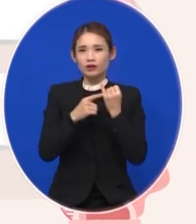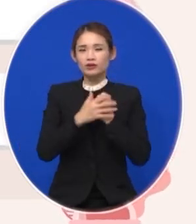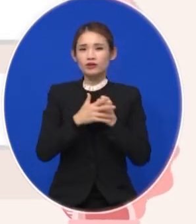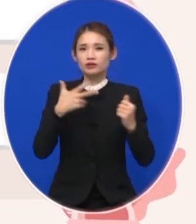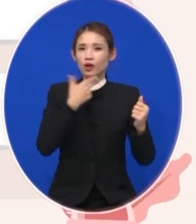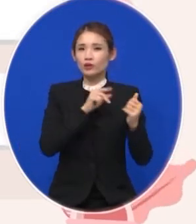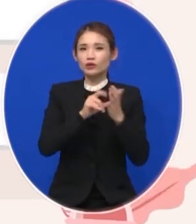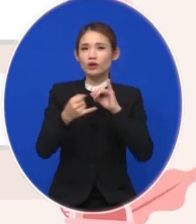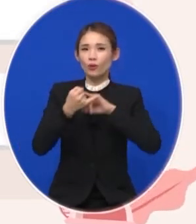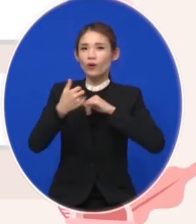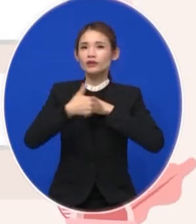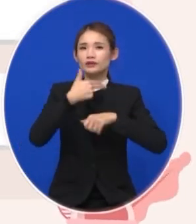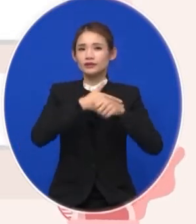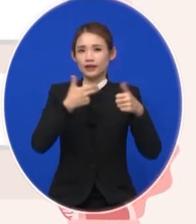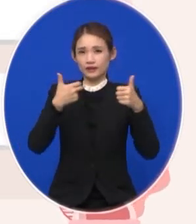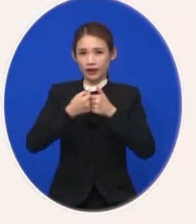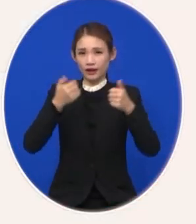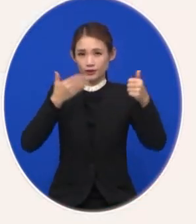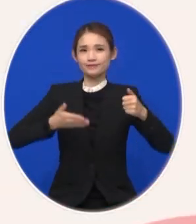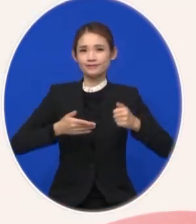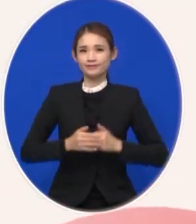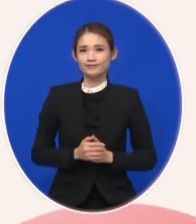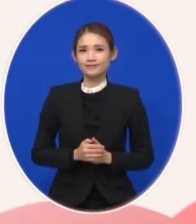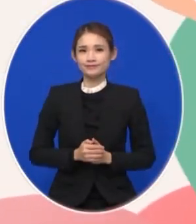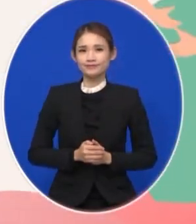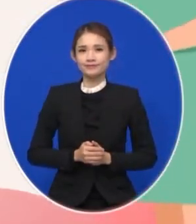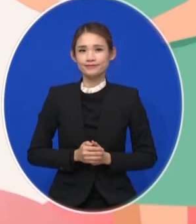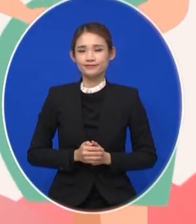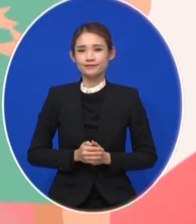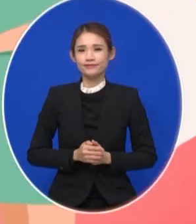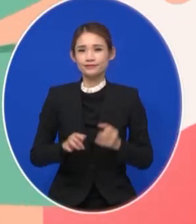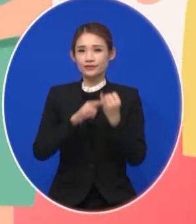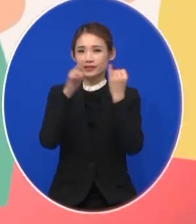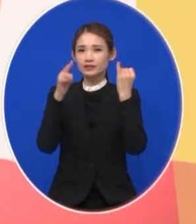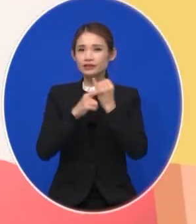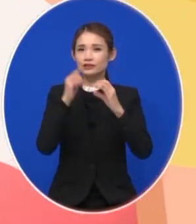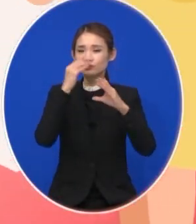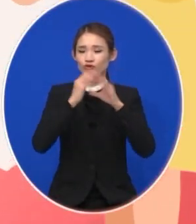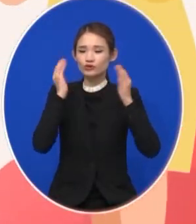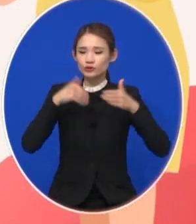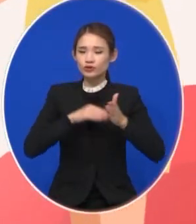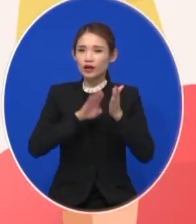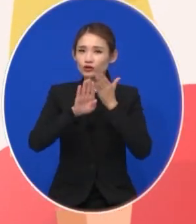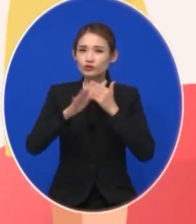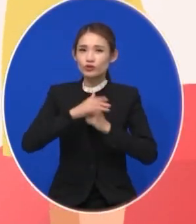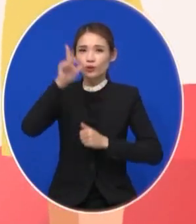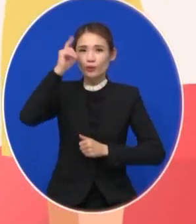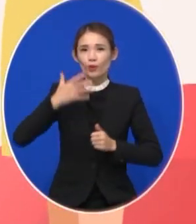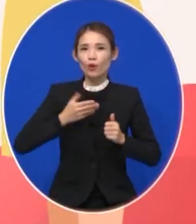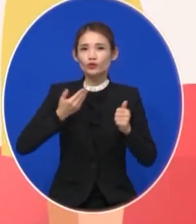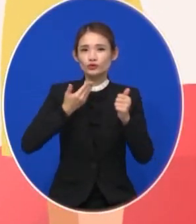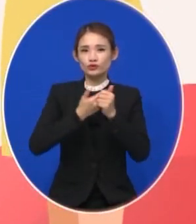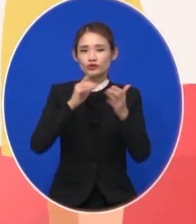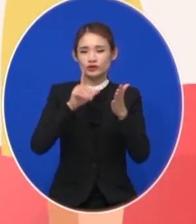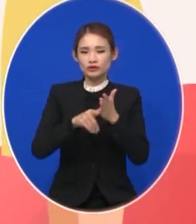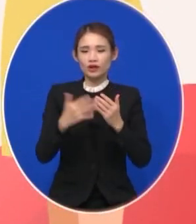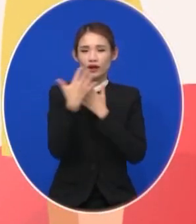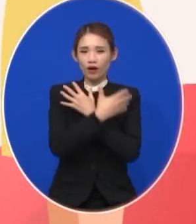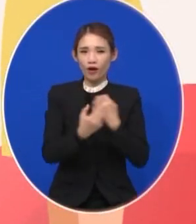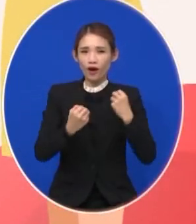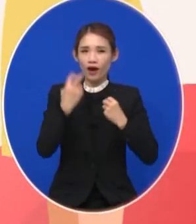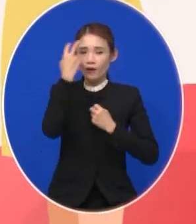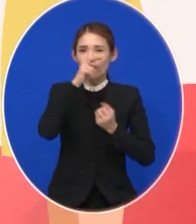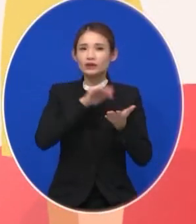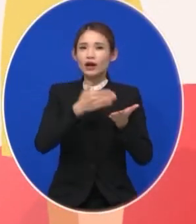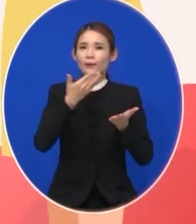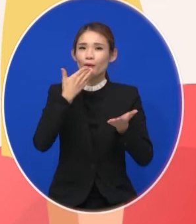시 반드시 의사와 상의해야 합니다. 임신 중이나 출산 후 모유 수유 중에 산모의 건강관리를 위한